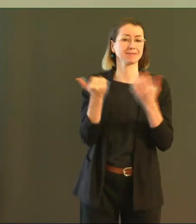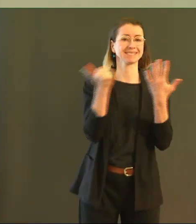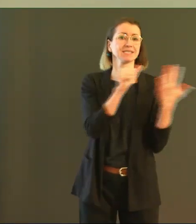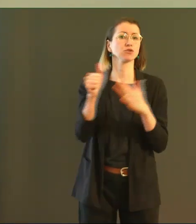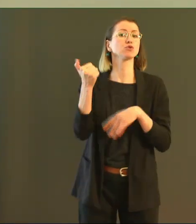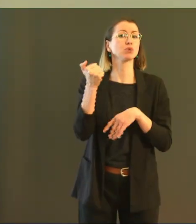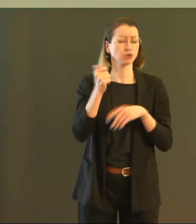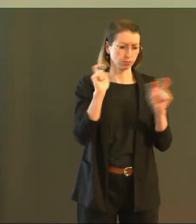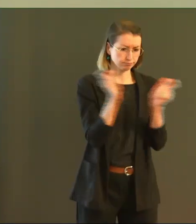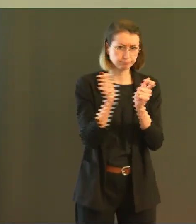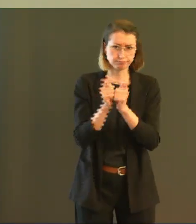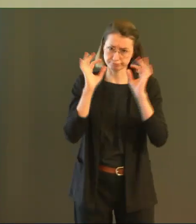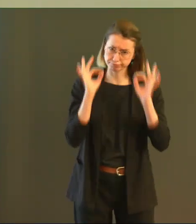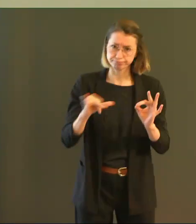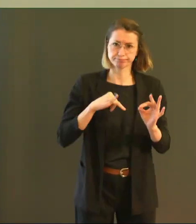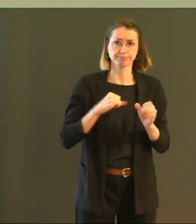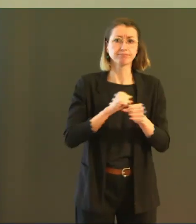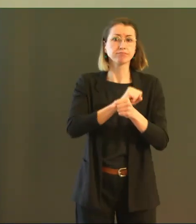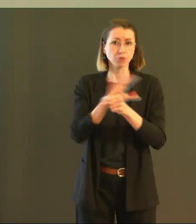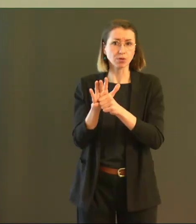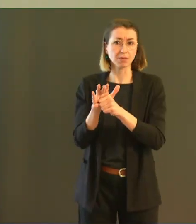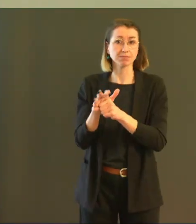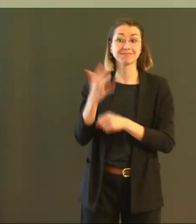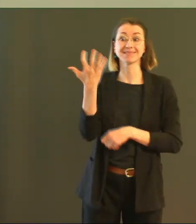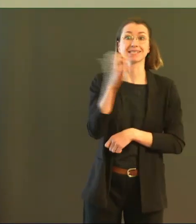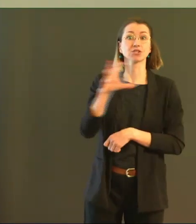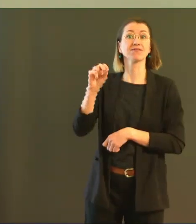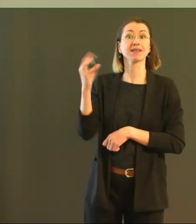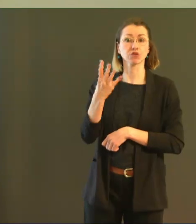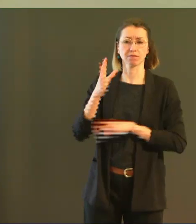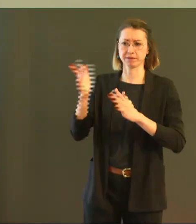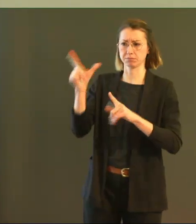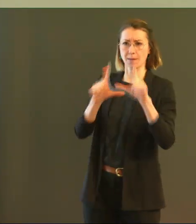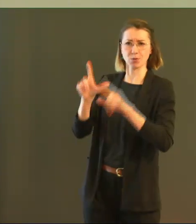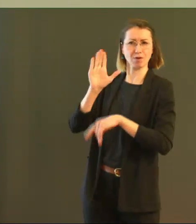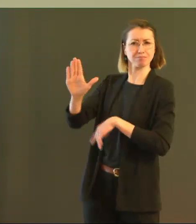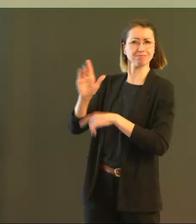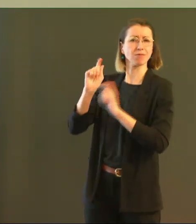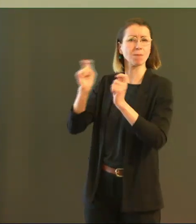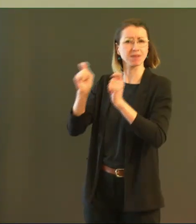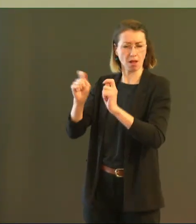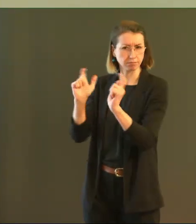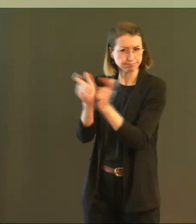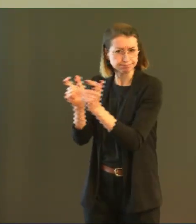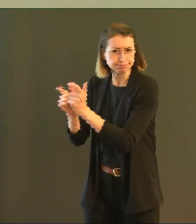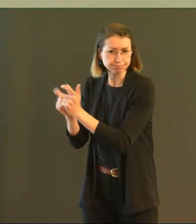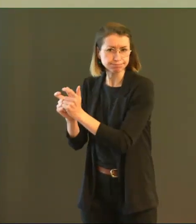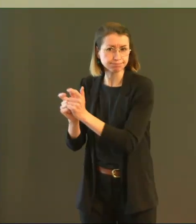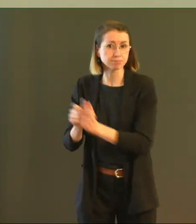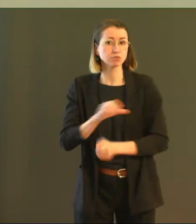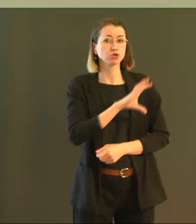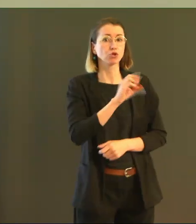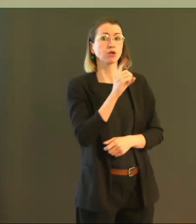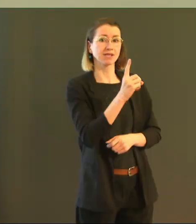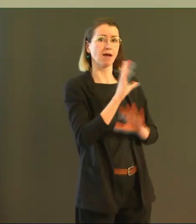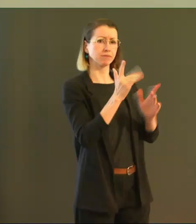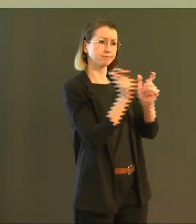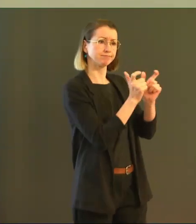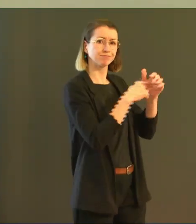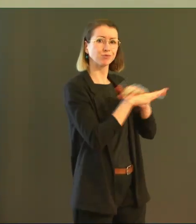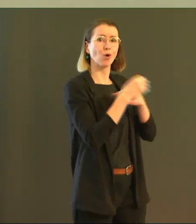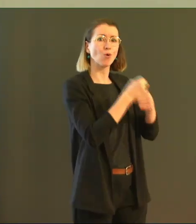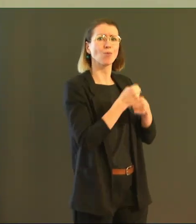et 131 par les études qui sont en cours dans les maisons de repos en l'occurrence 410 cas en flandre